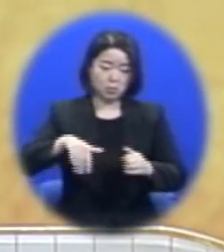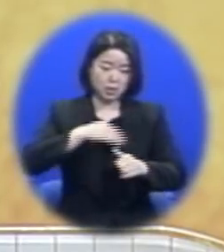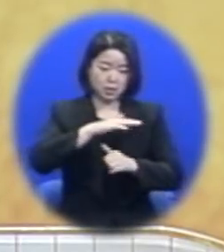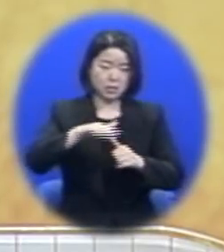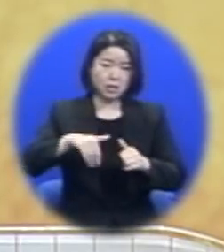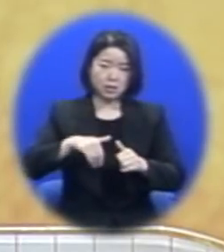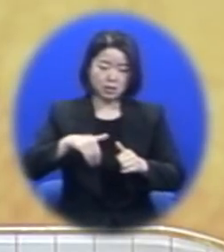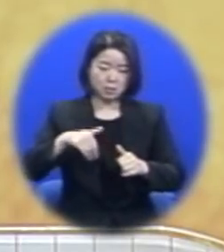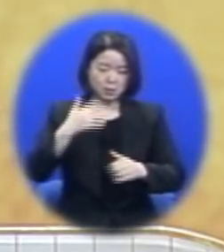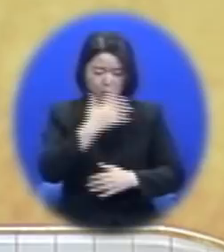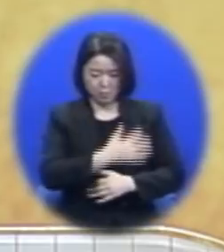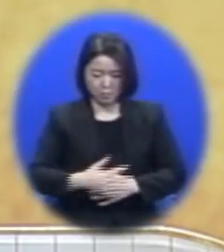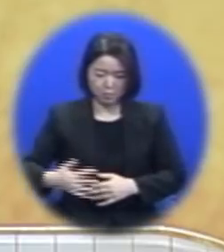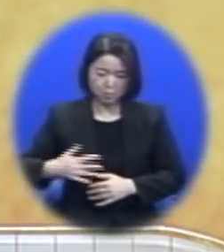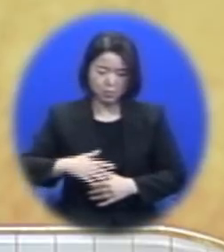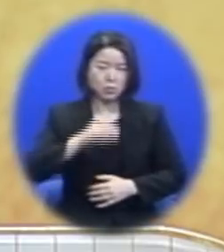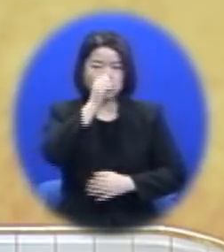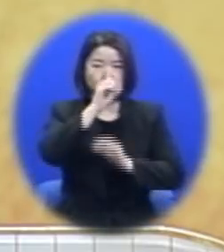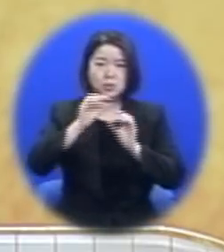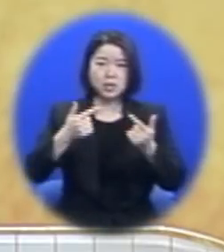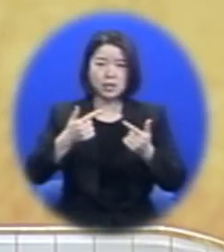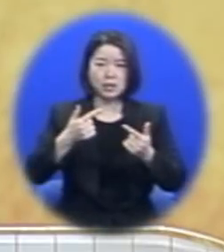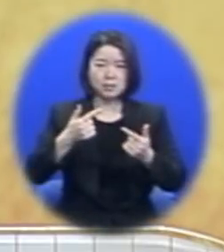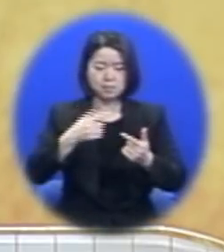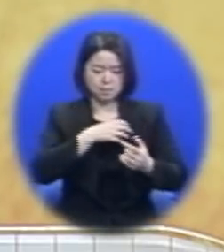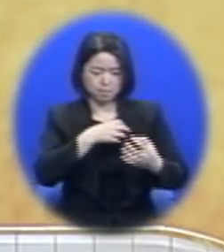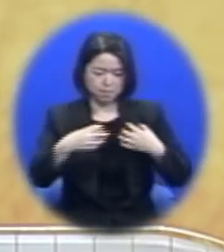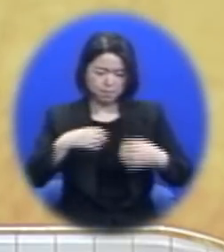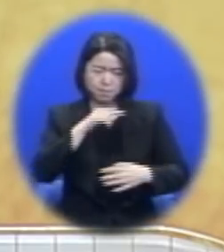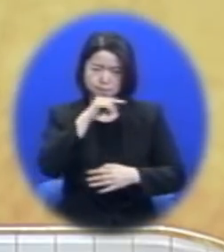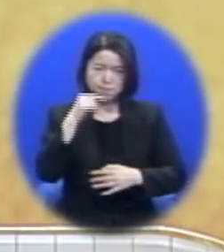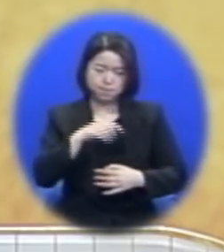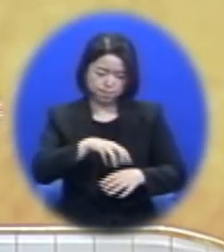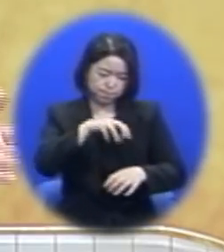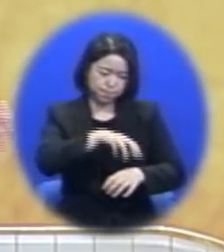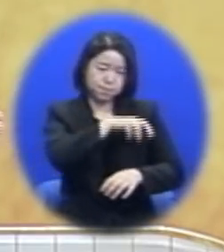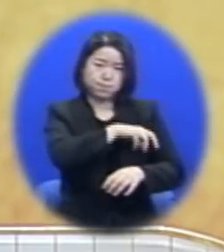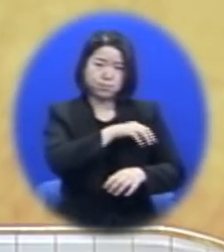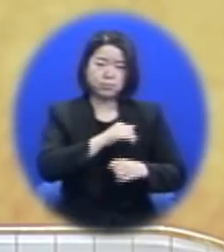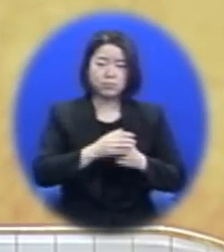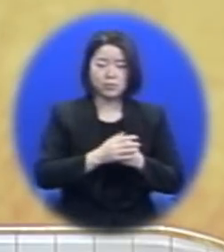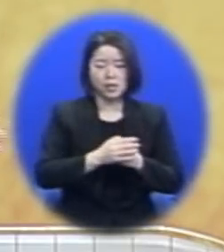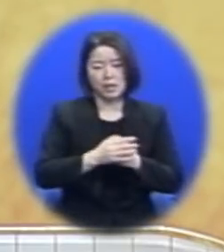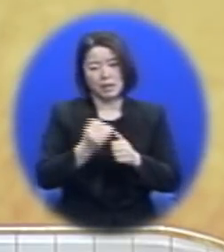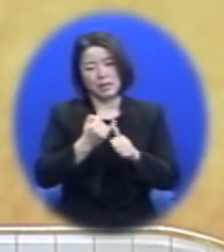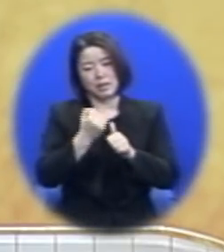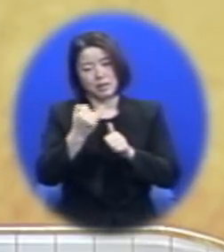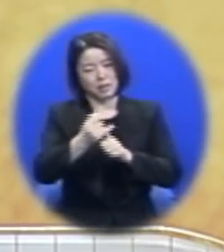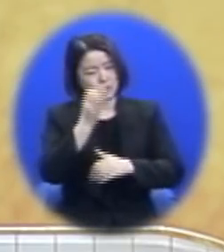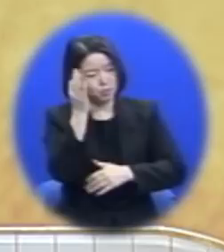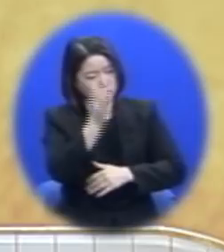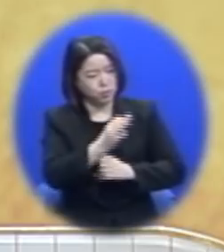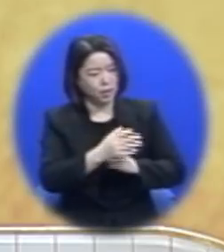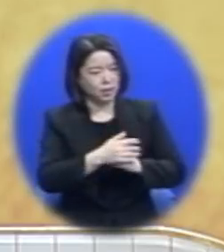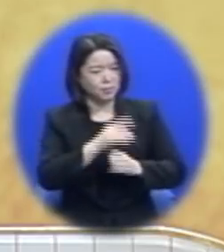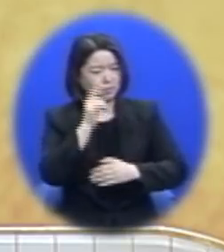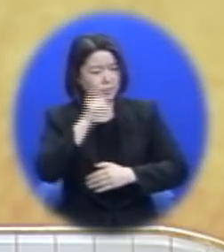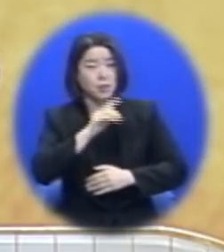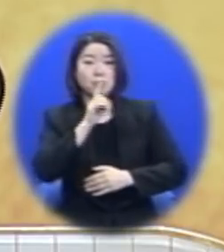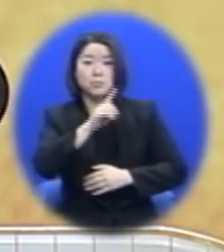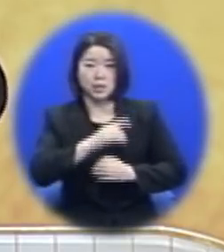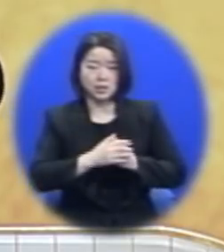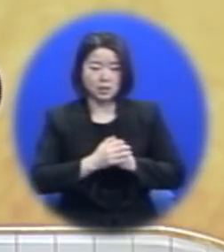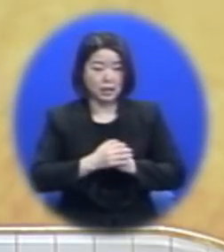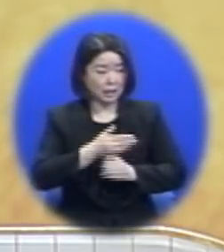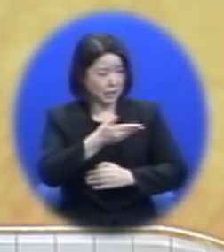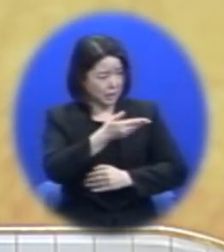온몸에 악창이 납니다. 냄새가 납니다. 아내가 보다 못해서 악담을 합니다. 당신이